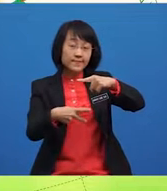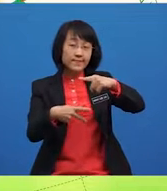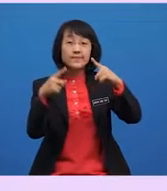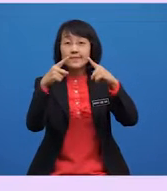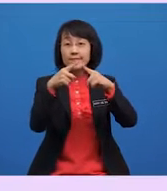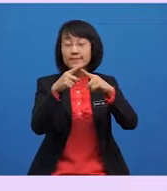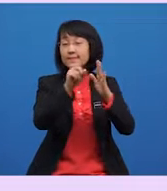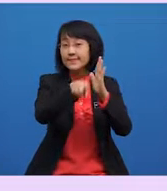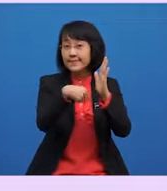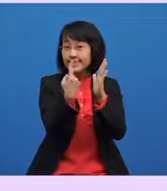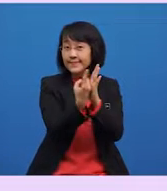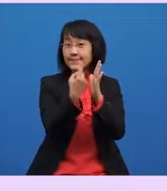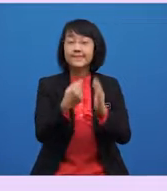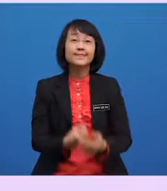jam.